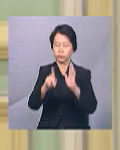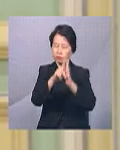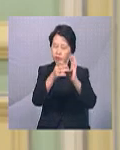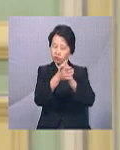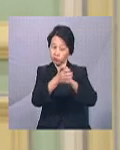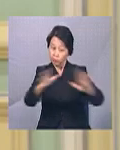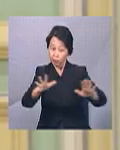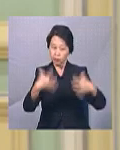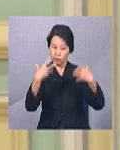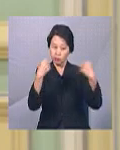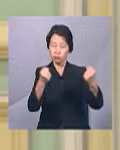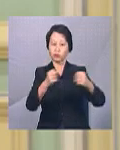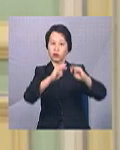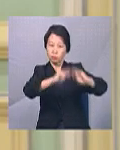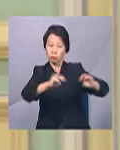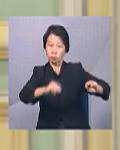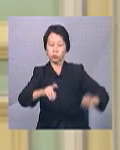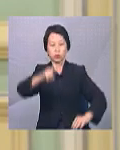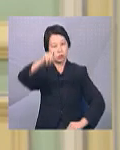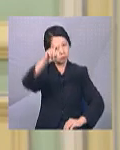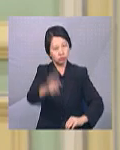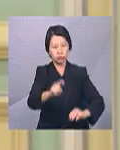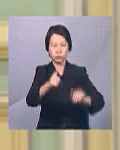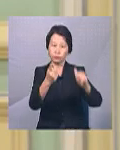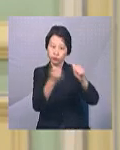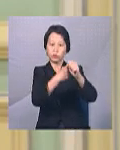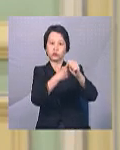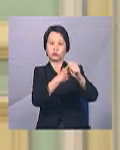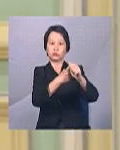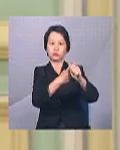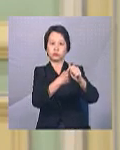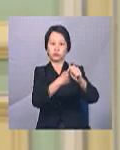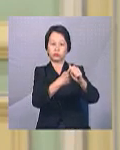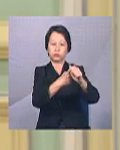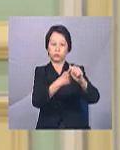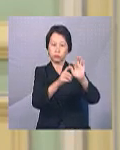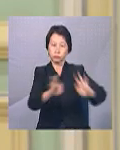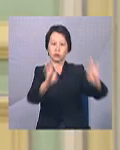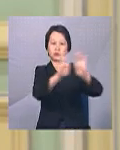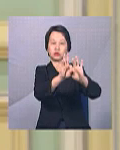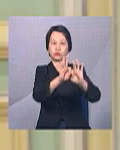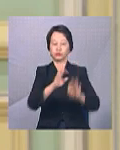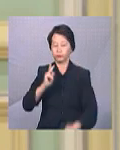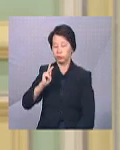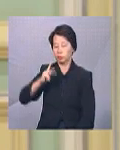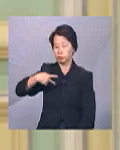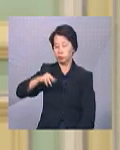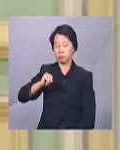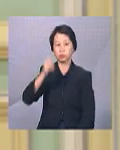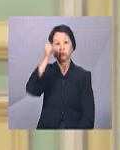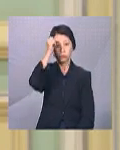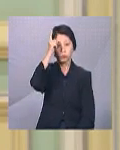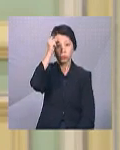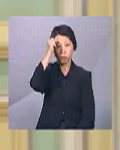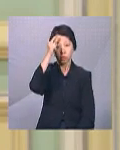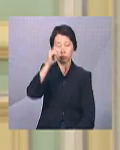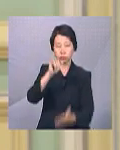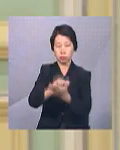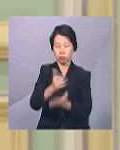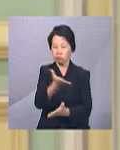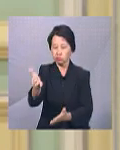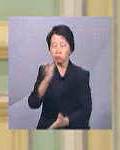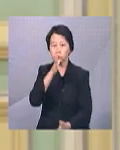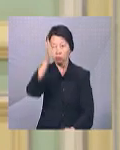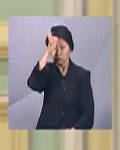dan kesehatan murid Misty diutamakan GPM memahami bahwa ibu bapak